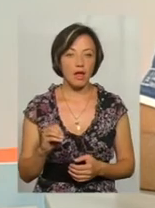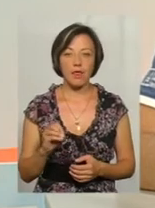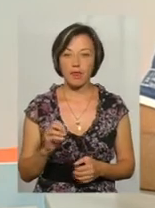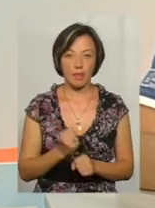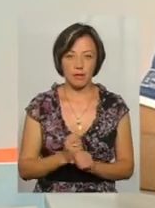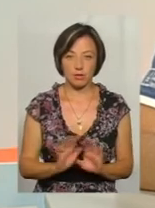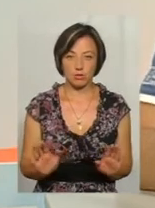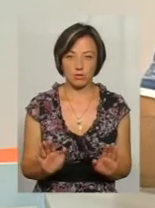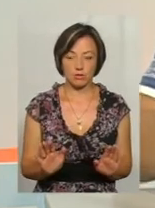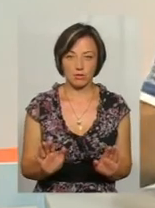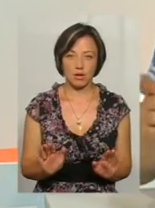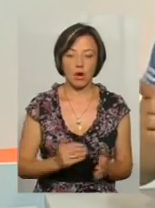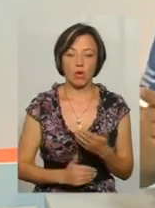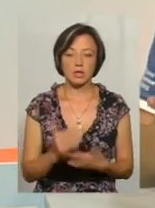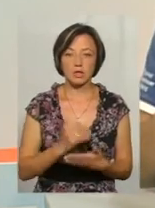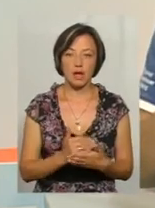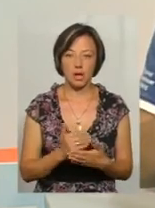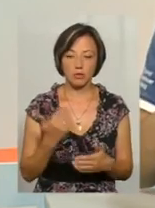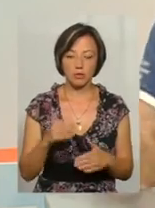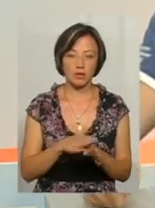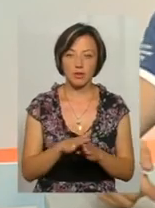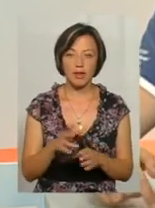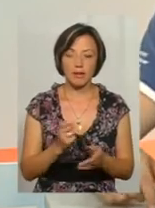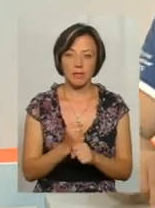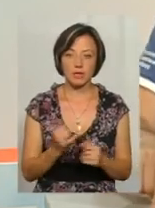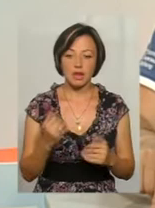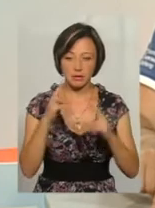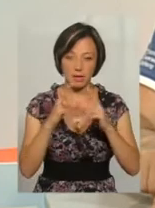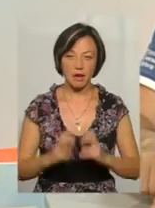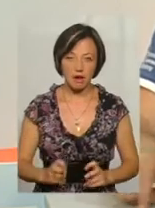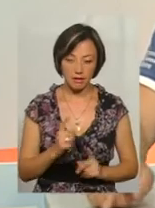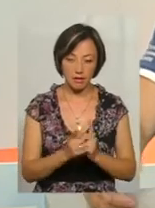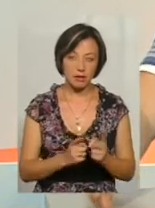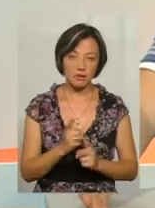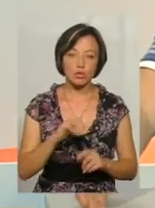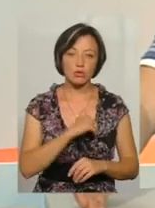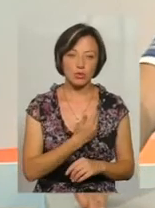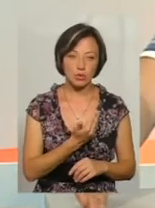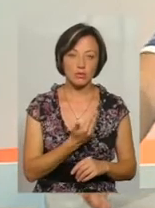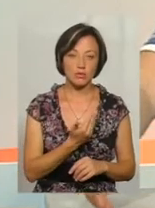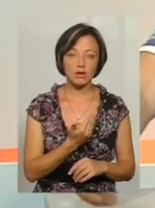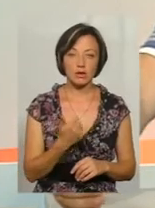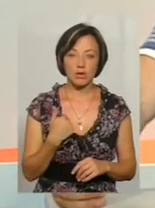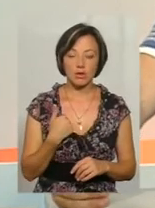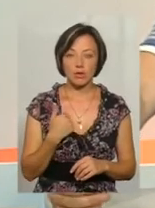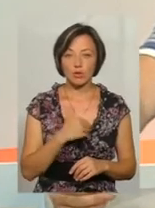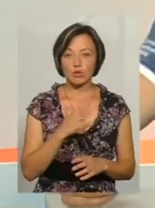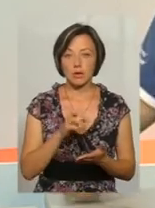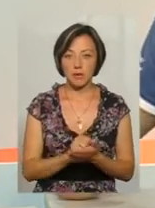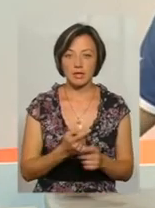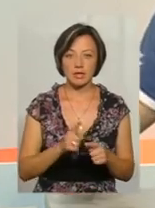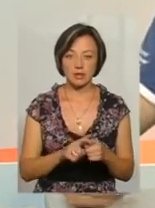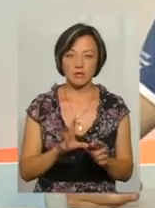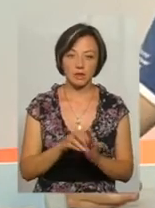працює. Там вже останній етап прийшов її реалізації, вона не працює, зараз вона переглядається. Я хочу і буду цим займатися,